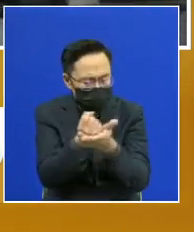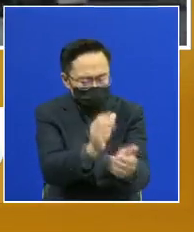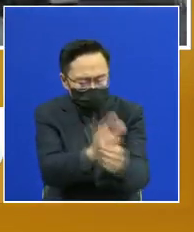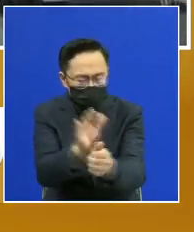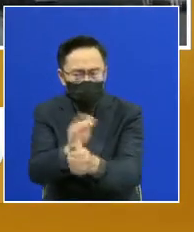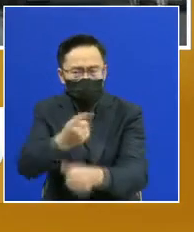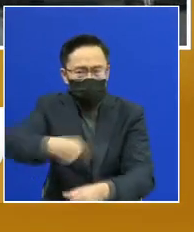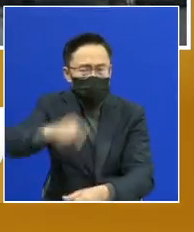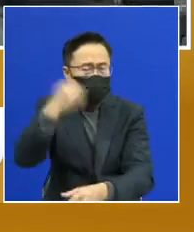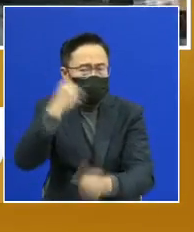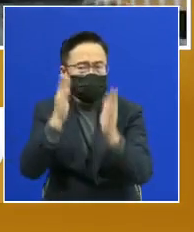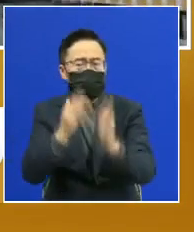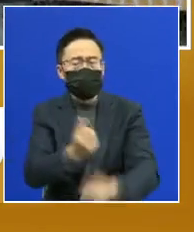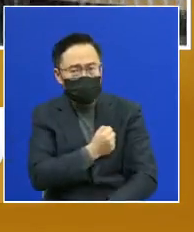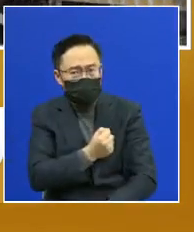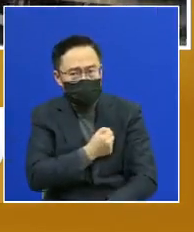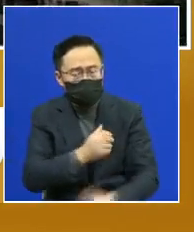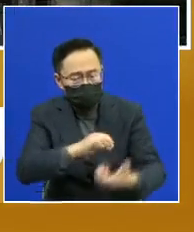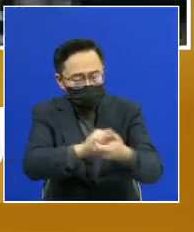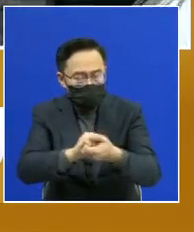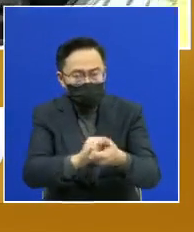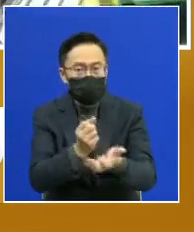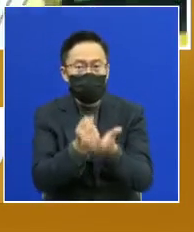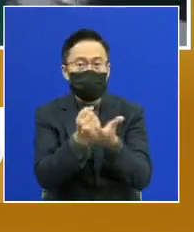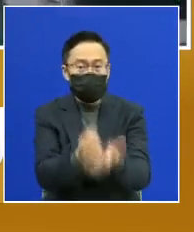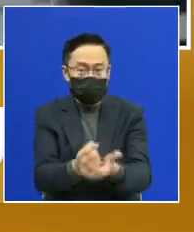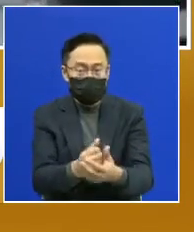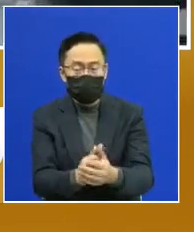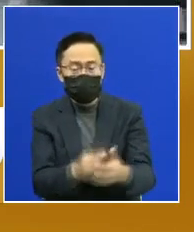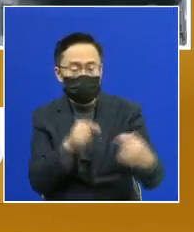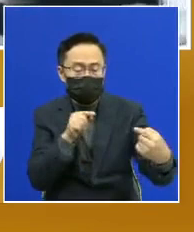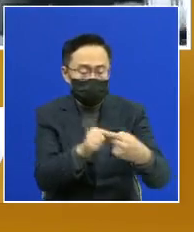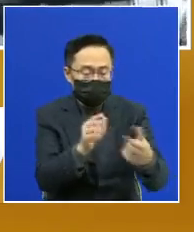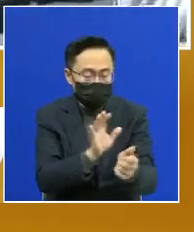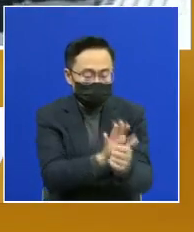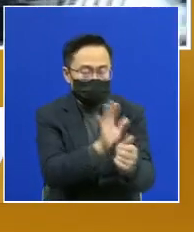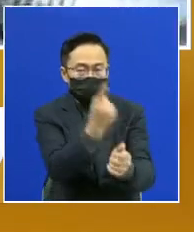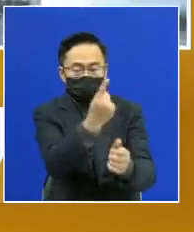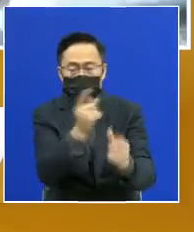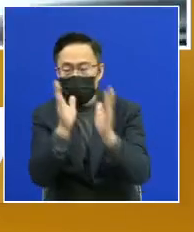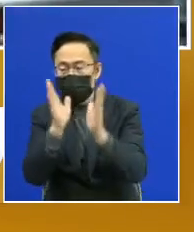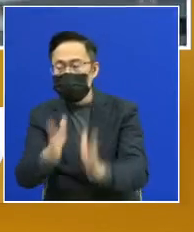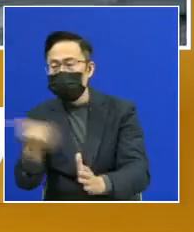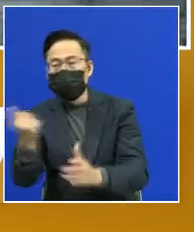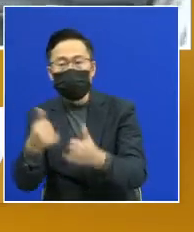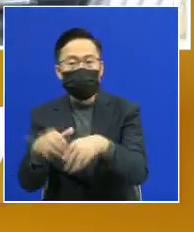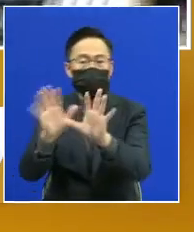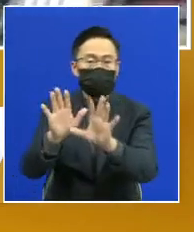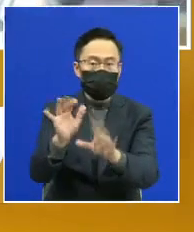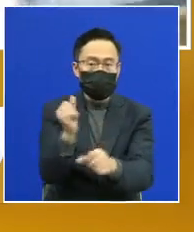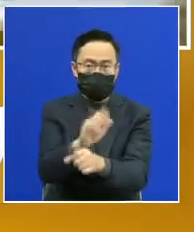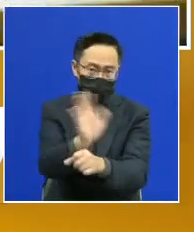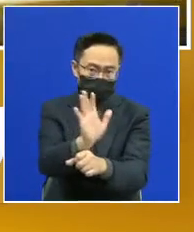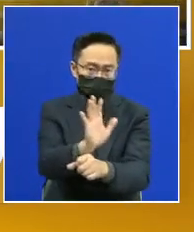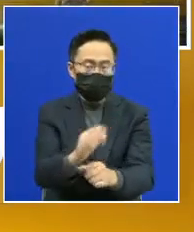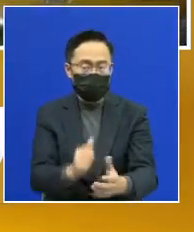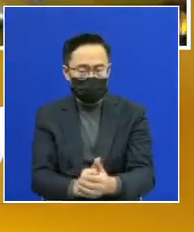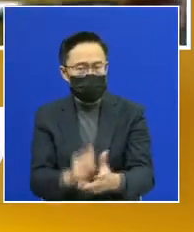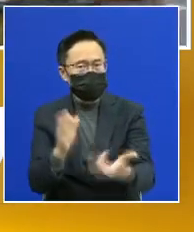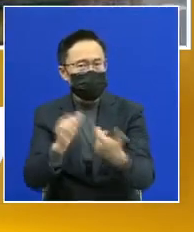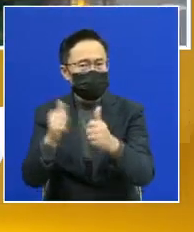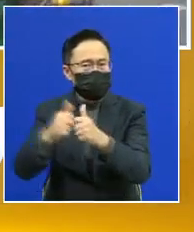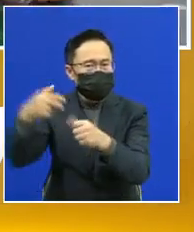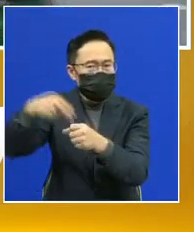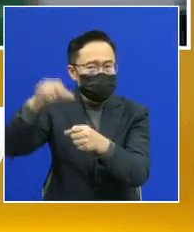ถ้าพรุ่งนี้ให้กูนี่มากแล้วก็เหมือนก็ไม่ได้แก้ไม่ได้ทำยังไงรักษาการเรื่องพลังงาน